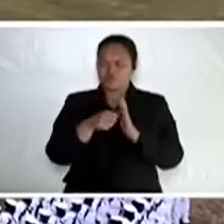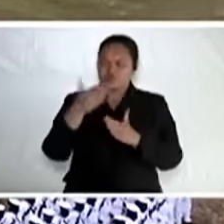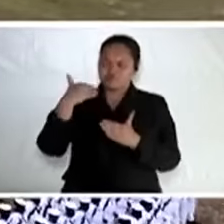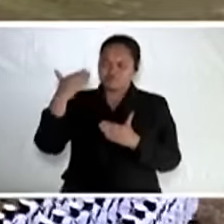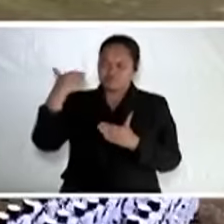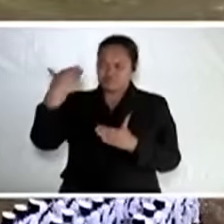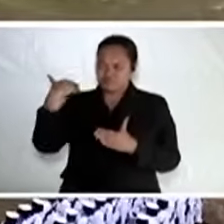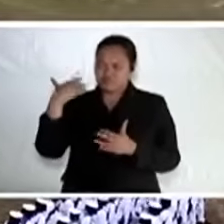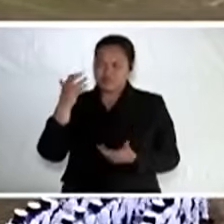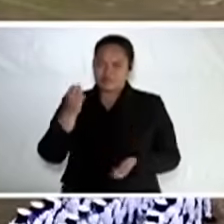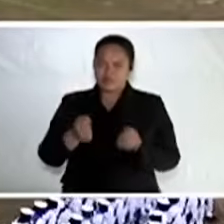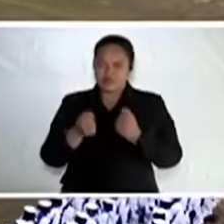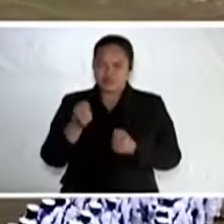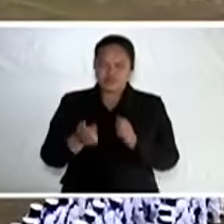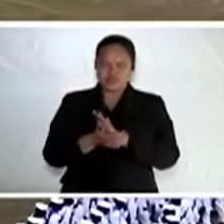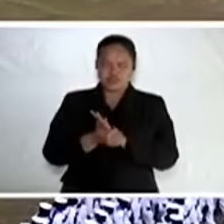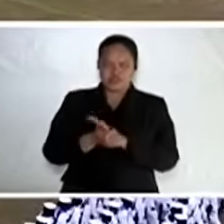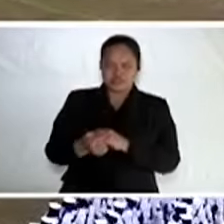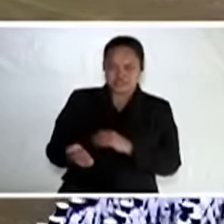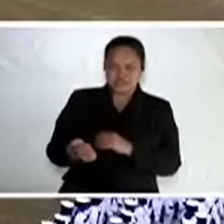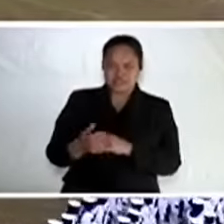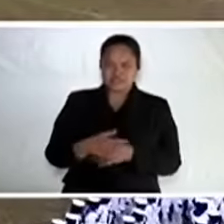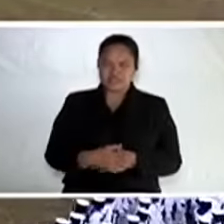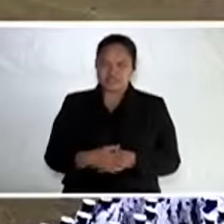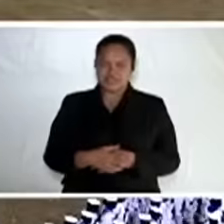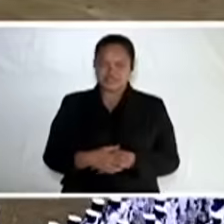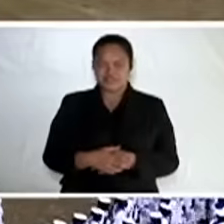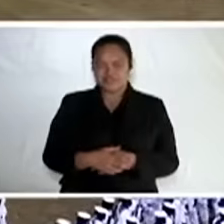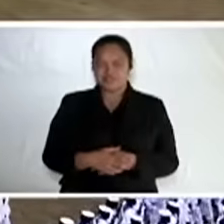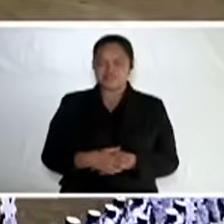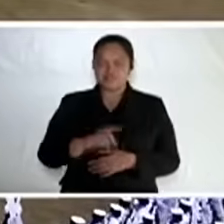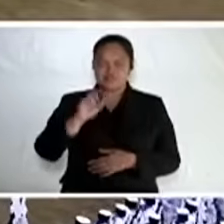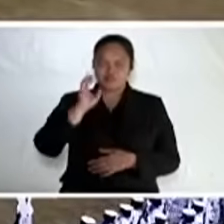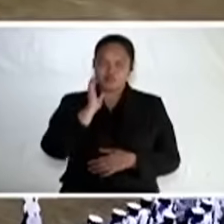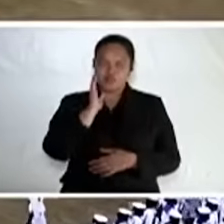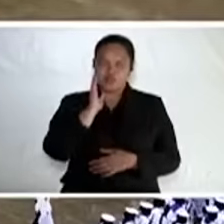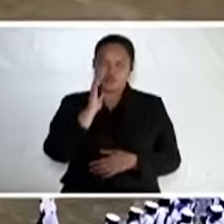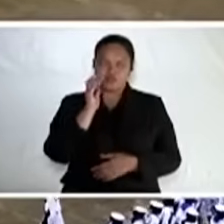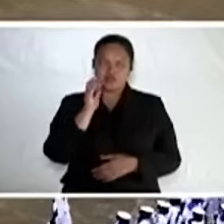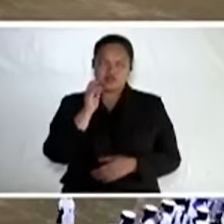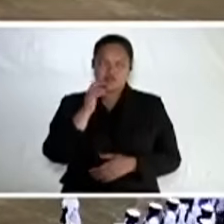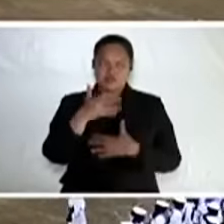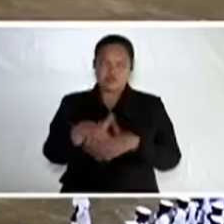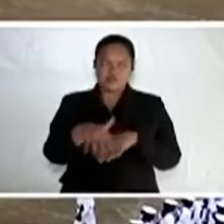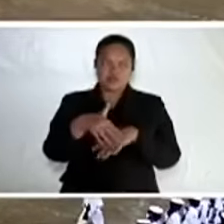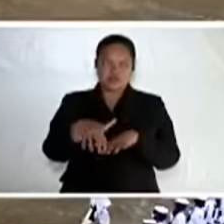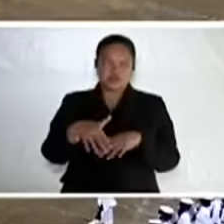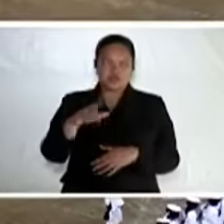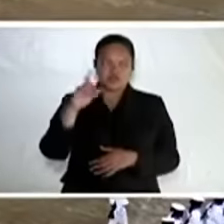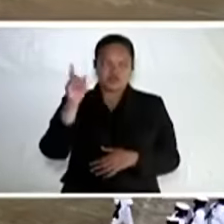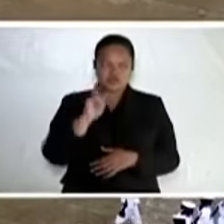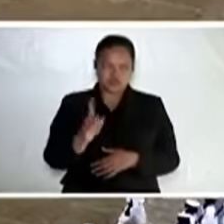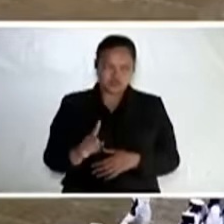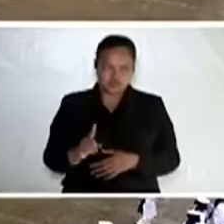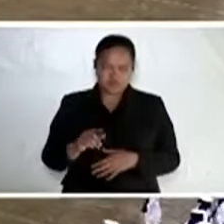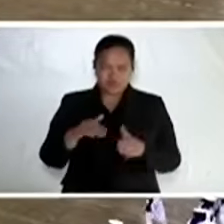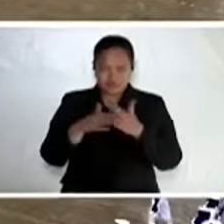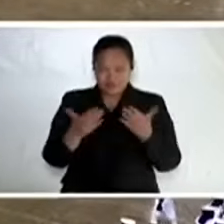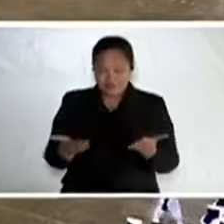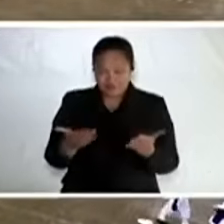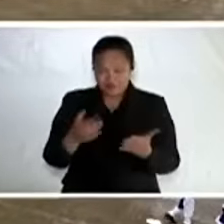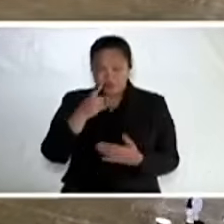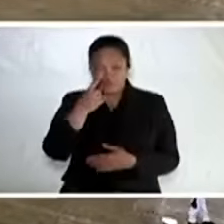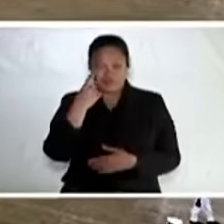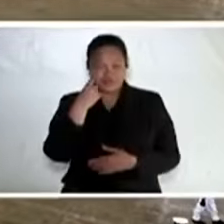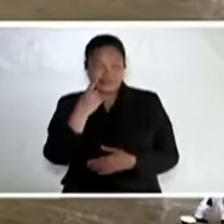ngauna na vatasu sua era na bia varetaka ena no na taya betiko na lama ni rara ena ngaunungo